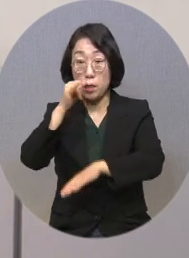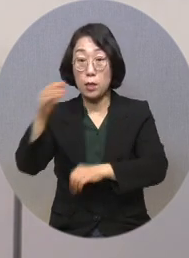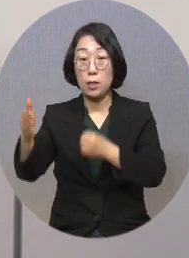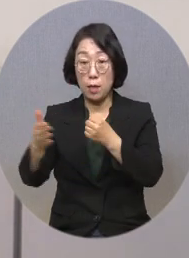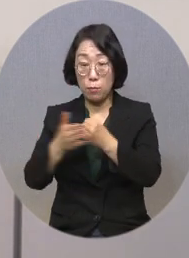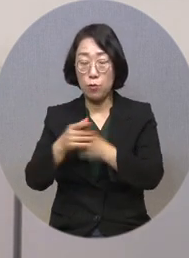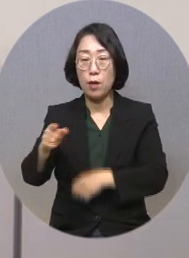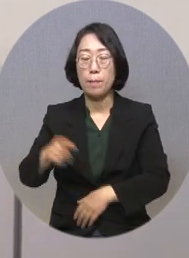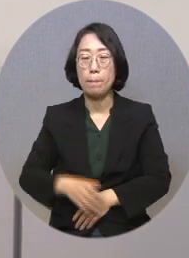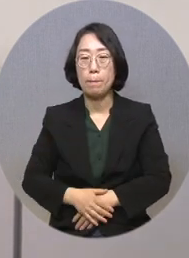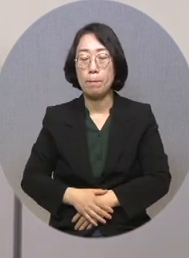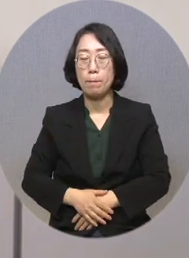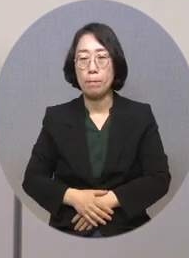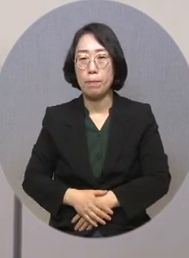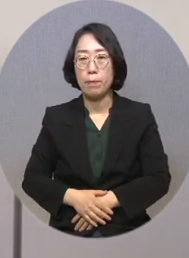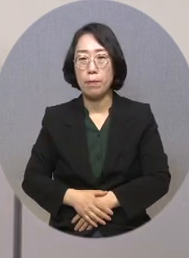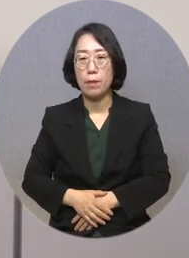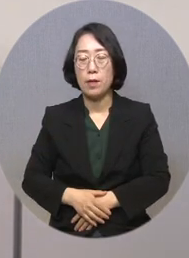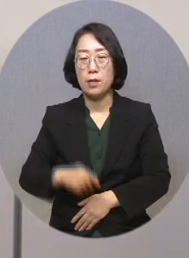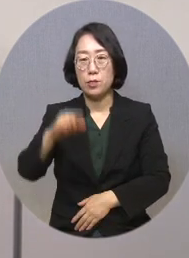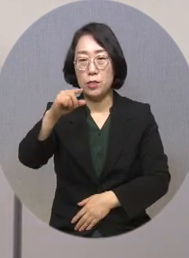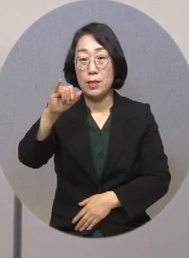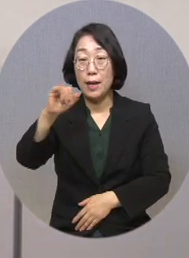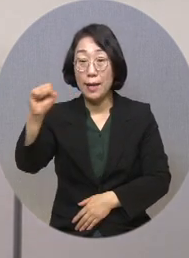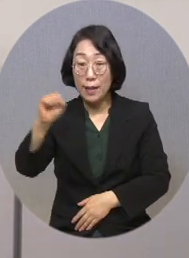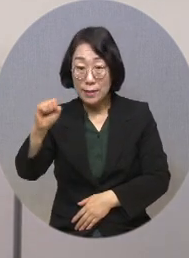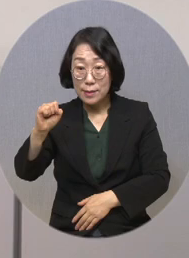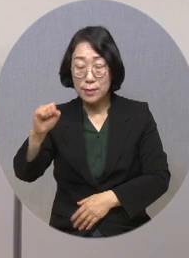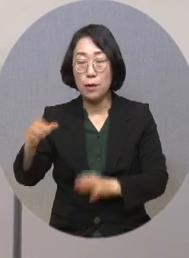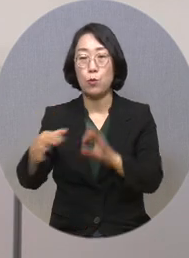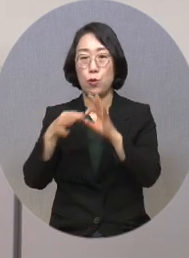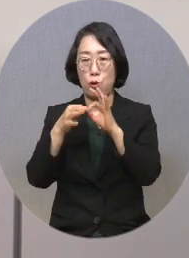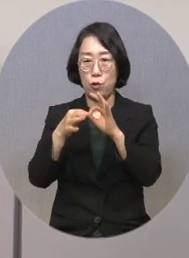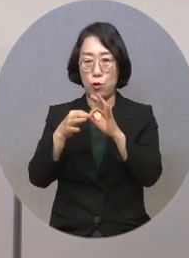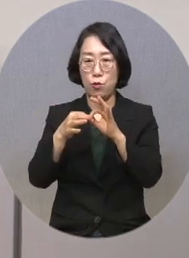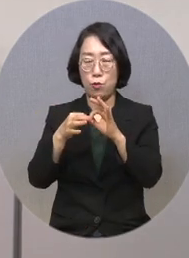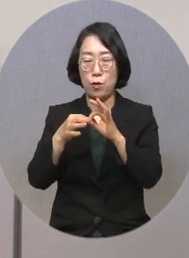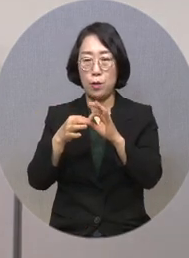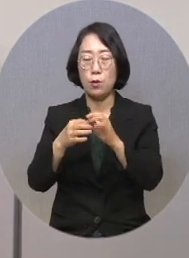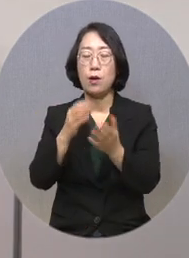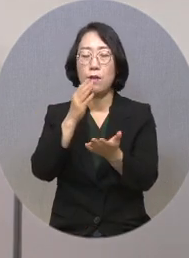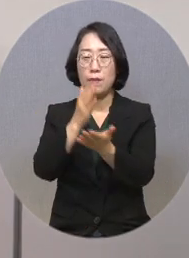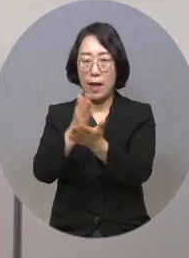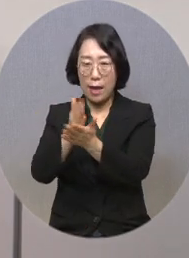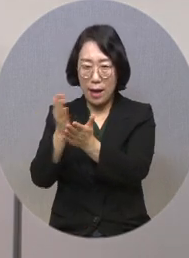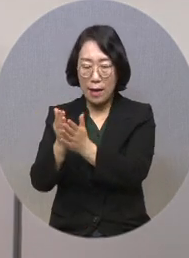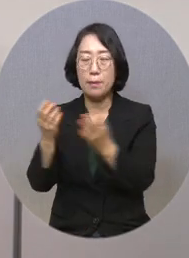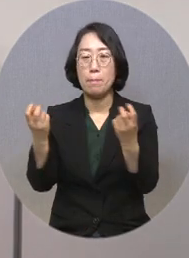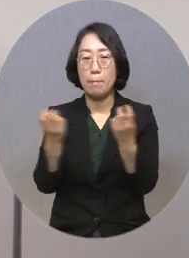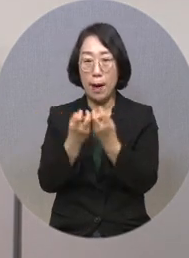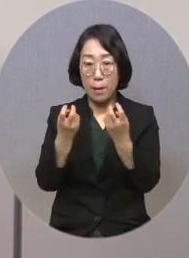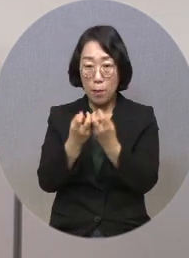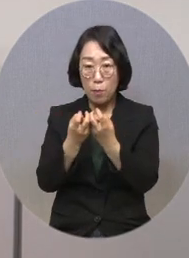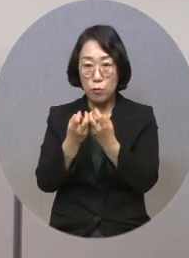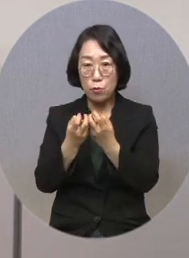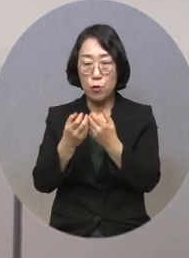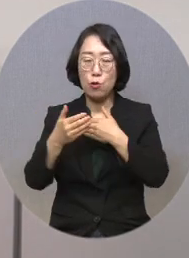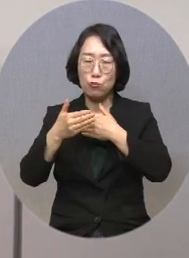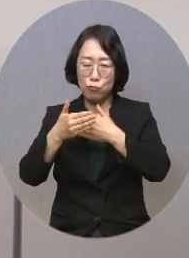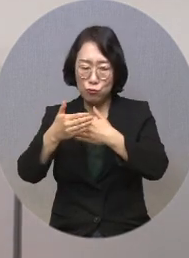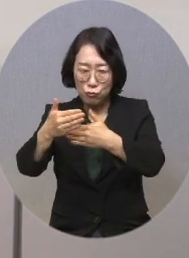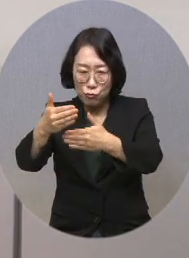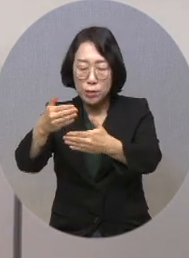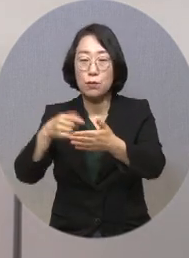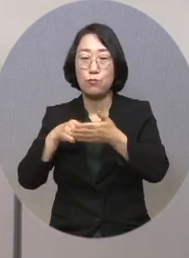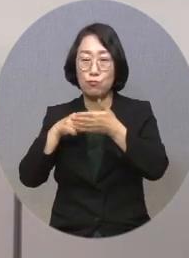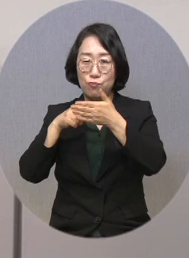지리정보 시스템, 즉 GIS 구축 등 연계 활용할 수 있는 다양한 방안을 추진할 계획입니다.